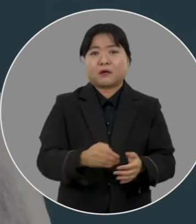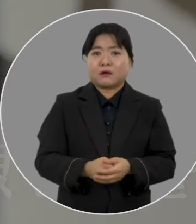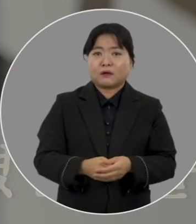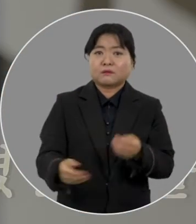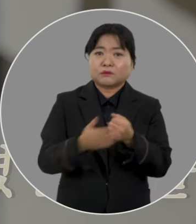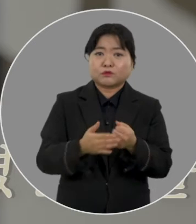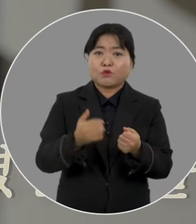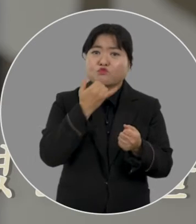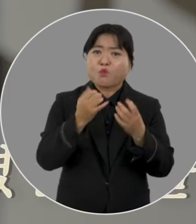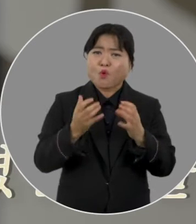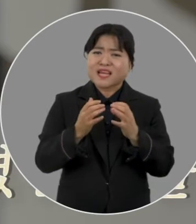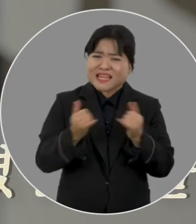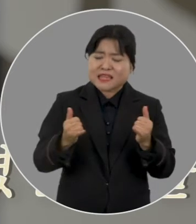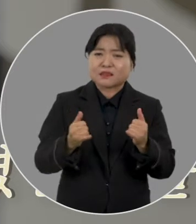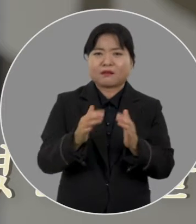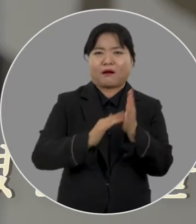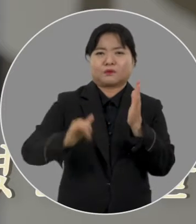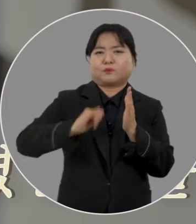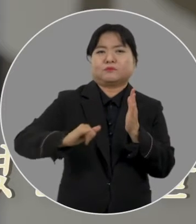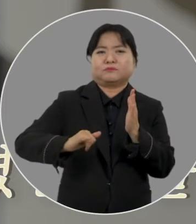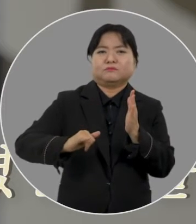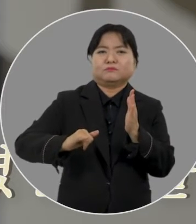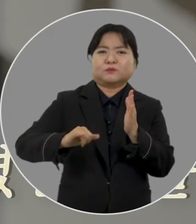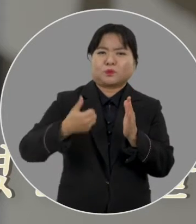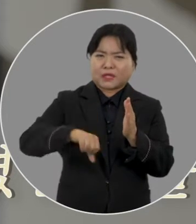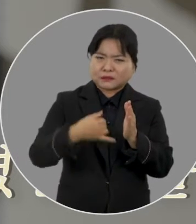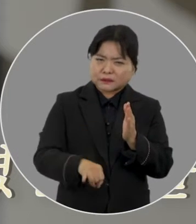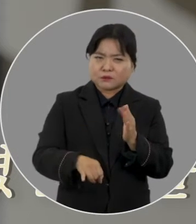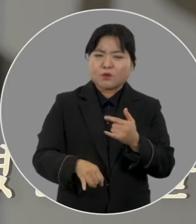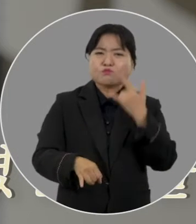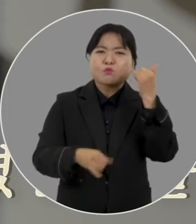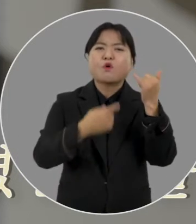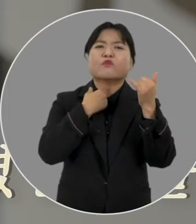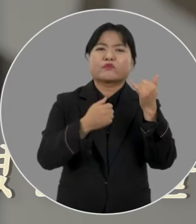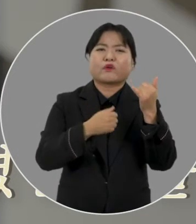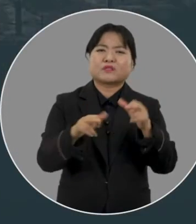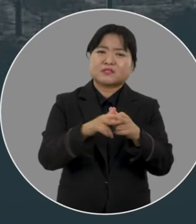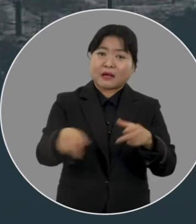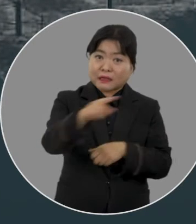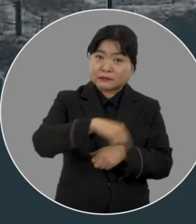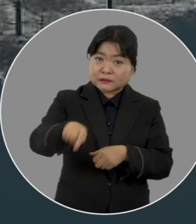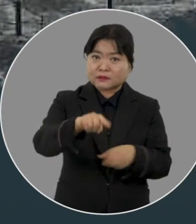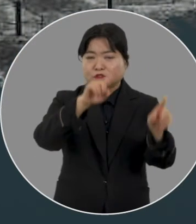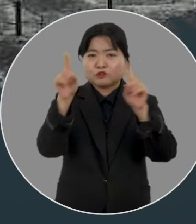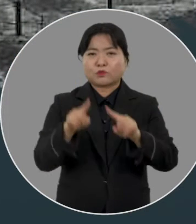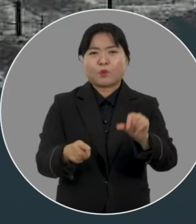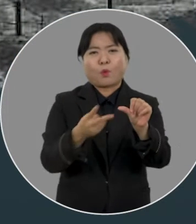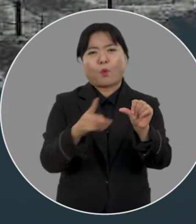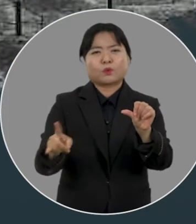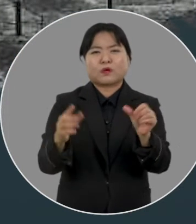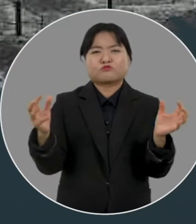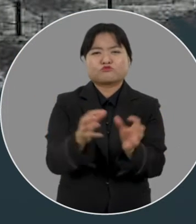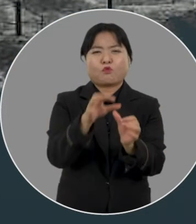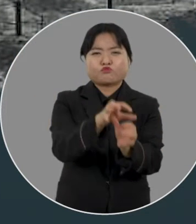그래서 독일인들의 가족이자 자식이자 부모였던 이들이 전국의 5대